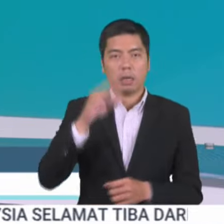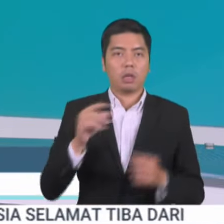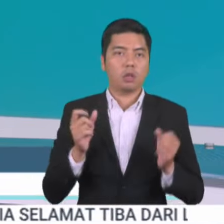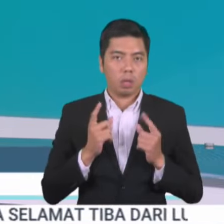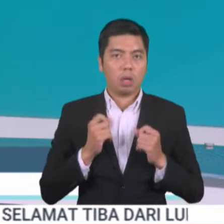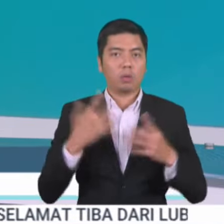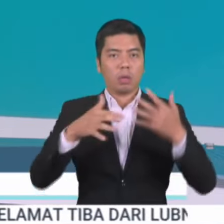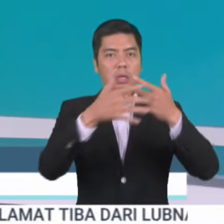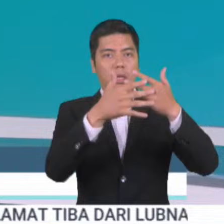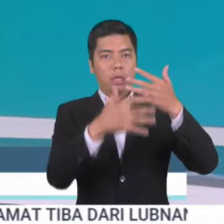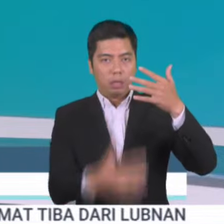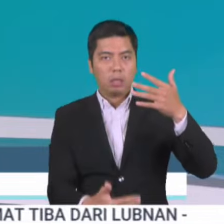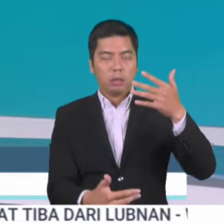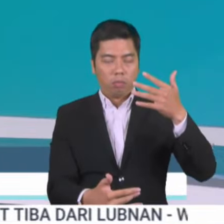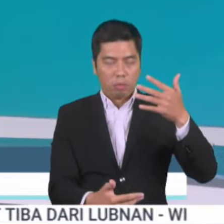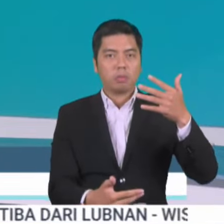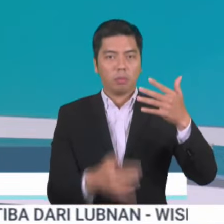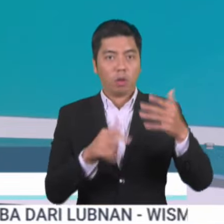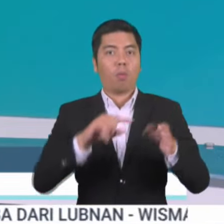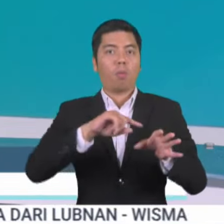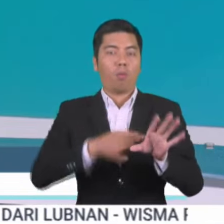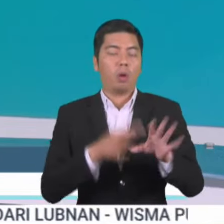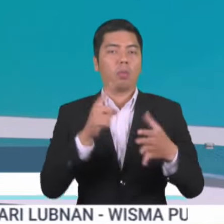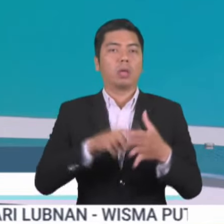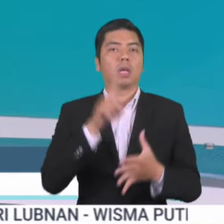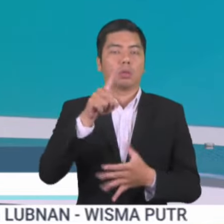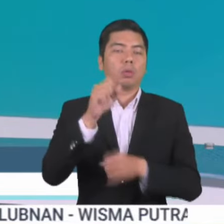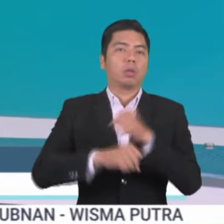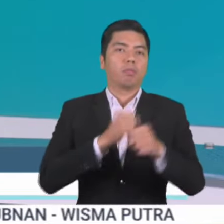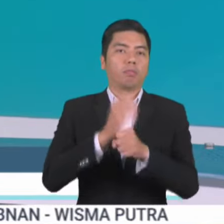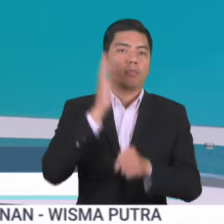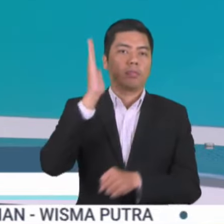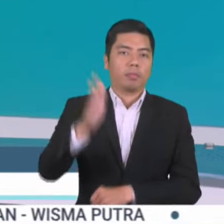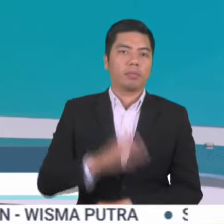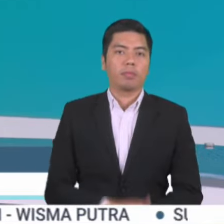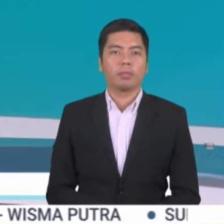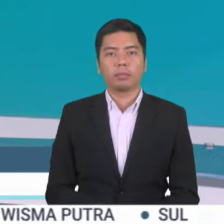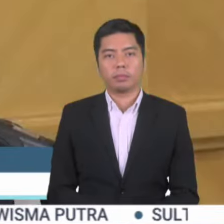turut tersenarai yang bakal berkuasa Januari depan.